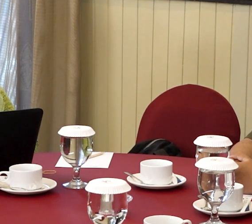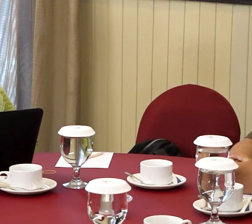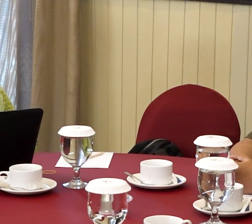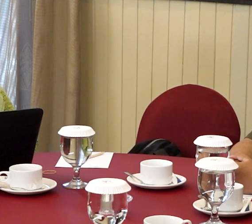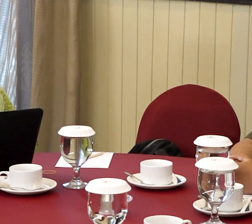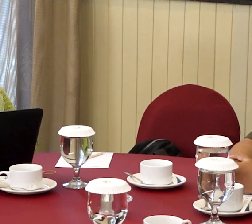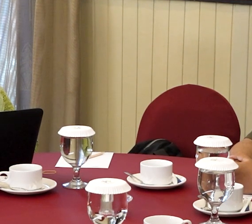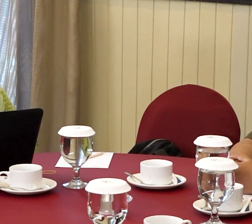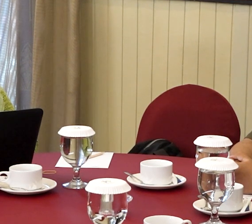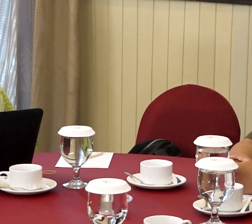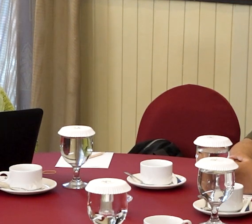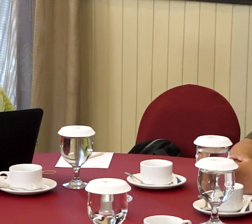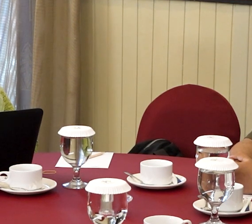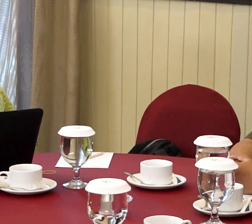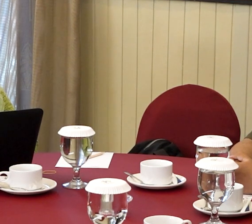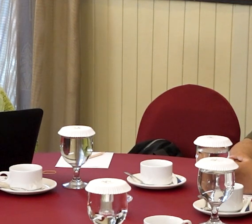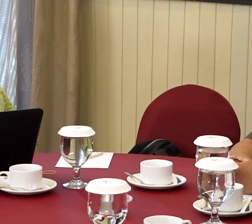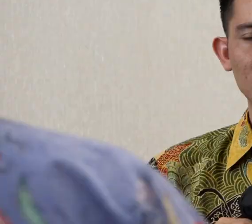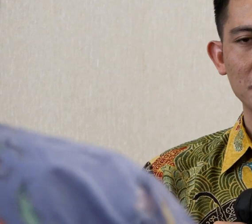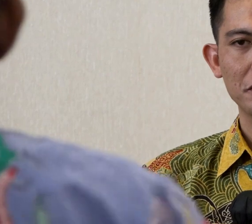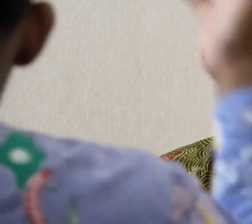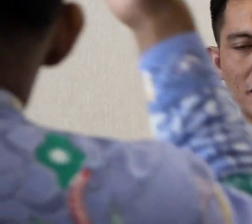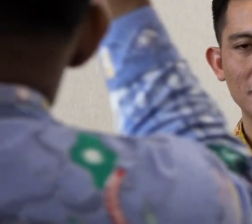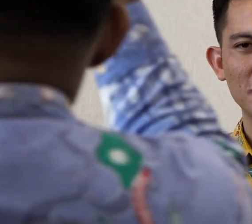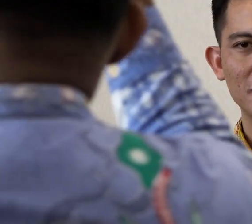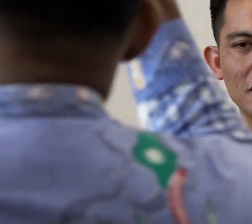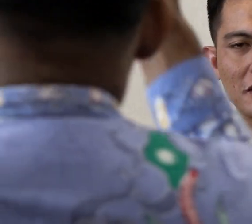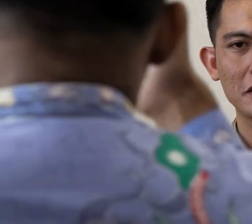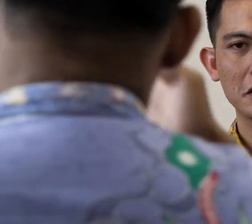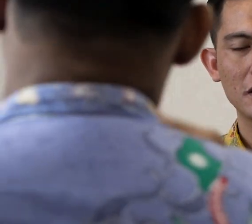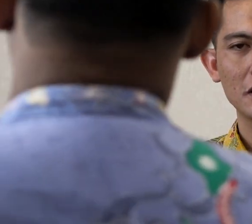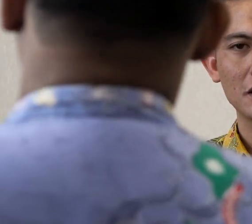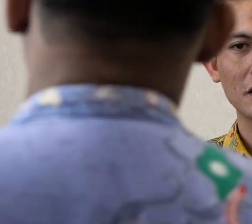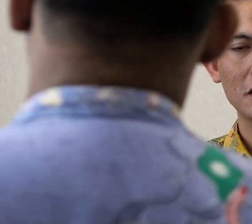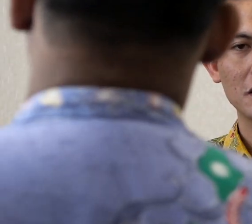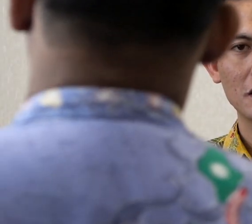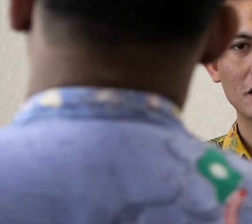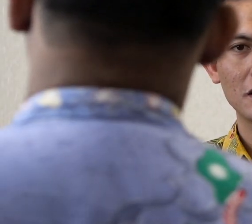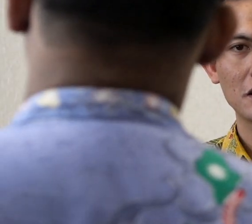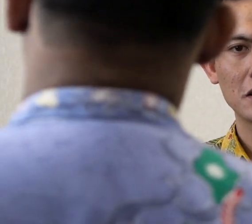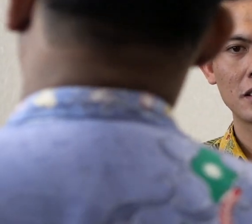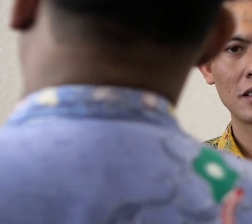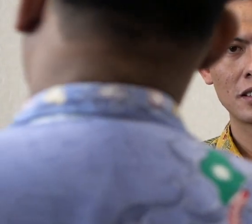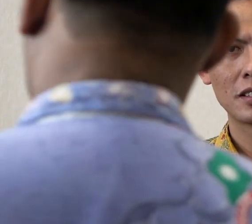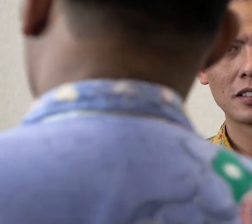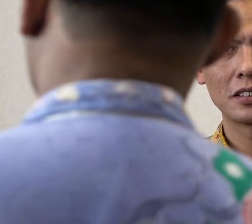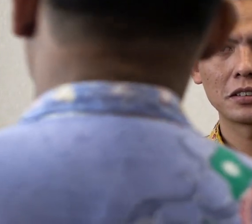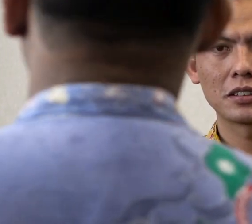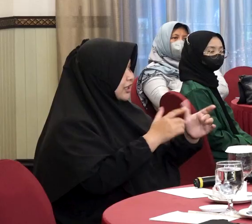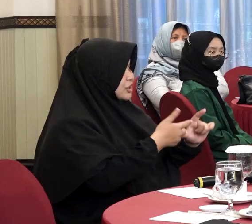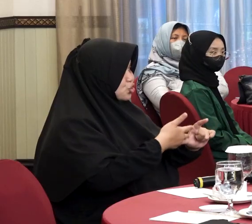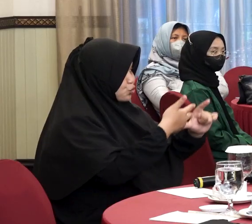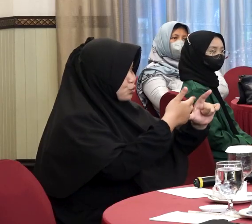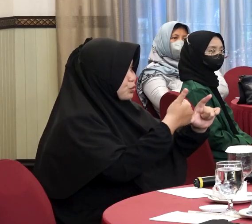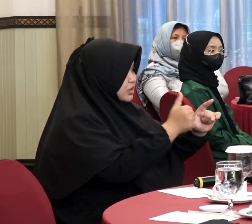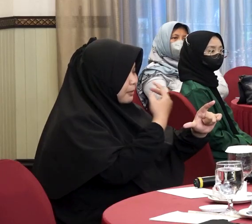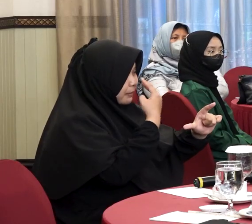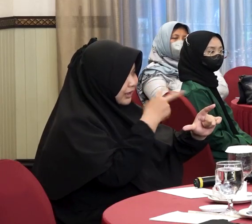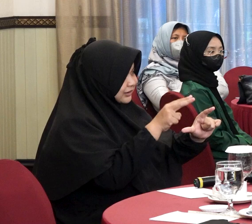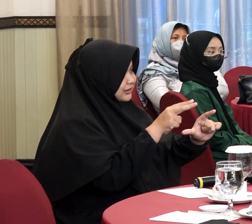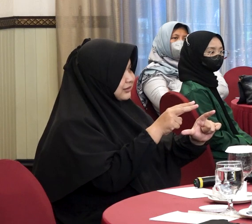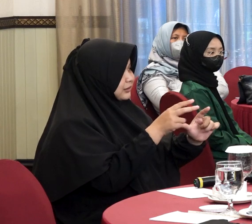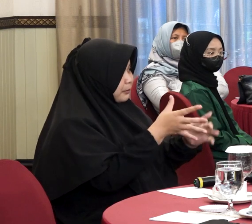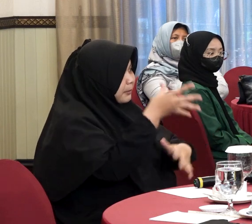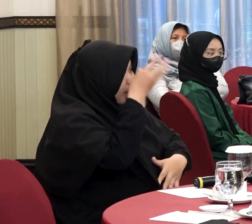bagi mandi dan kawan-kawan mungkin diluar sana penonton yang kawan-kawan tunarungu bisa